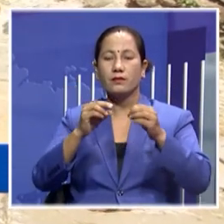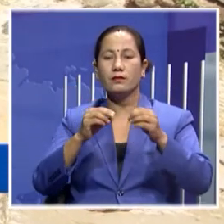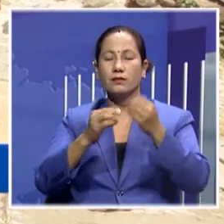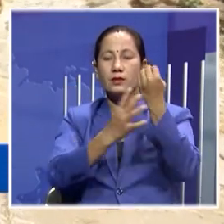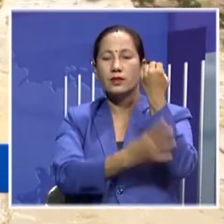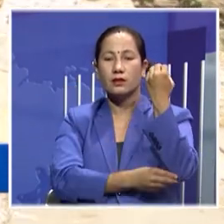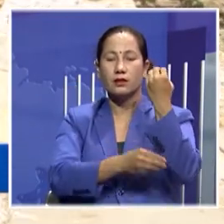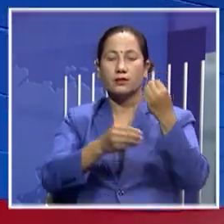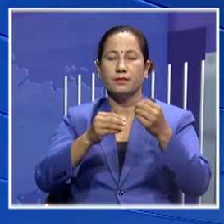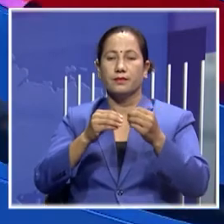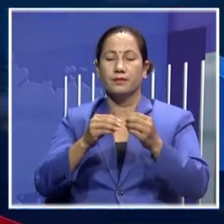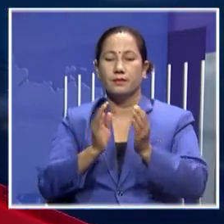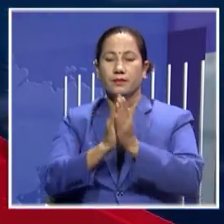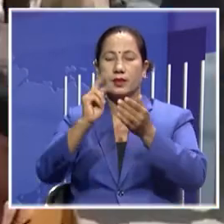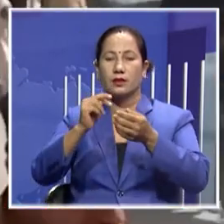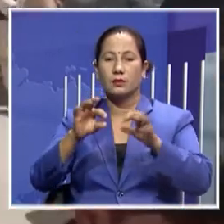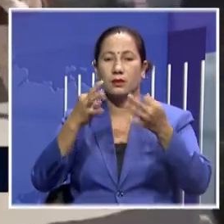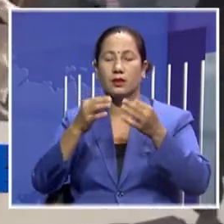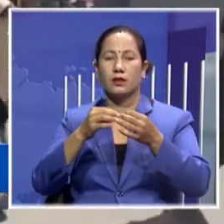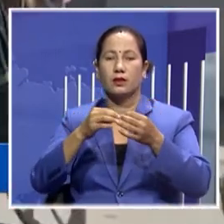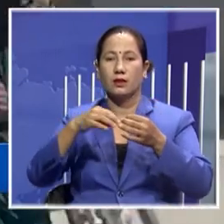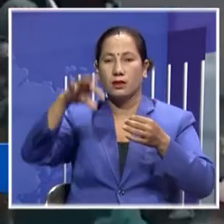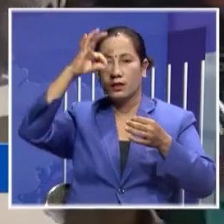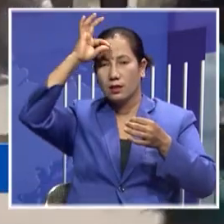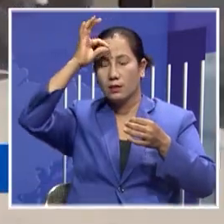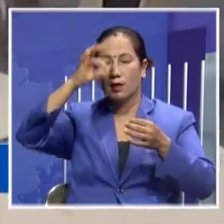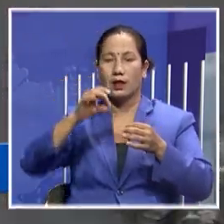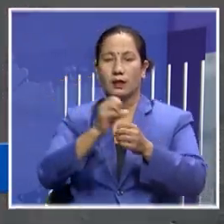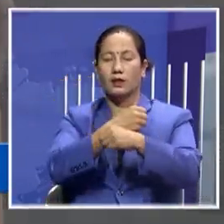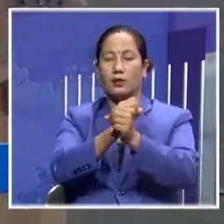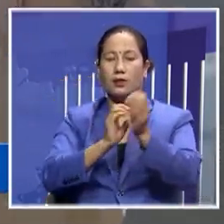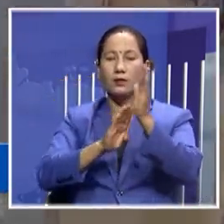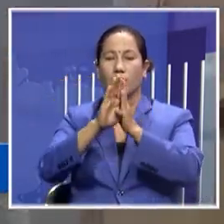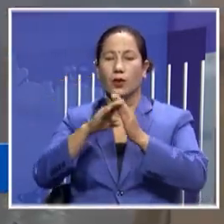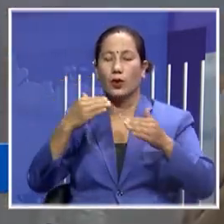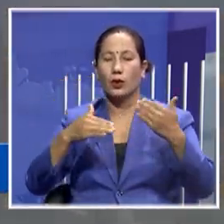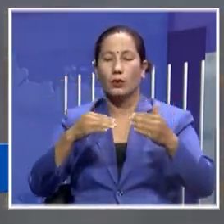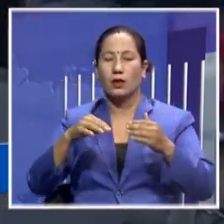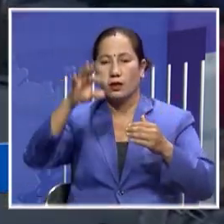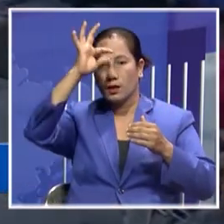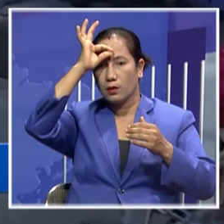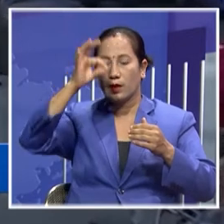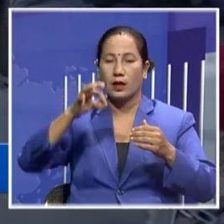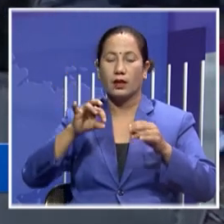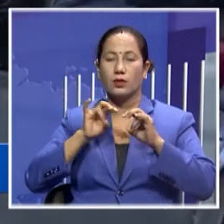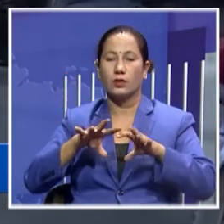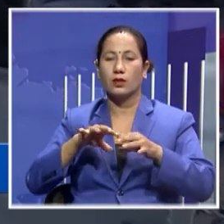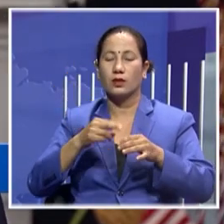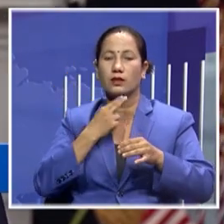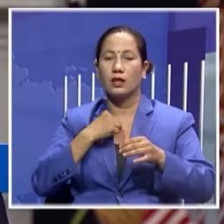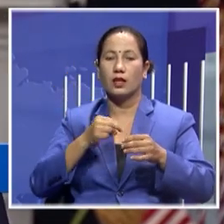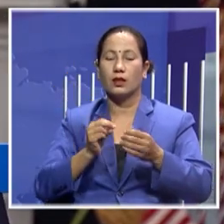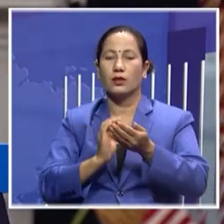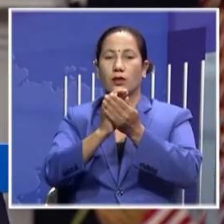बढी प्रभावित। अफगानमा इस्लामिक स्टेटको जोखिम बढेको अनुमान। अफगान छोड्न चाहनेको उद्धारमा ढिलाइ गर्न